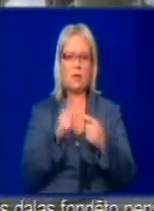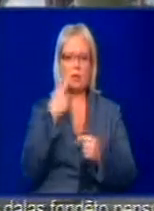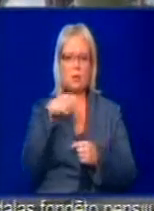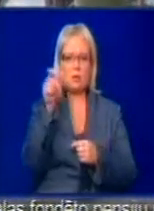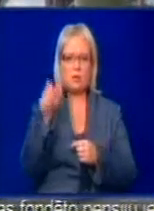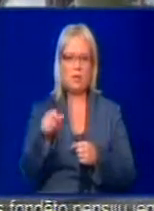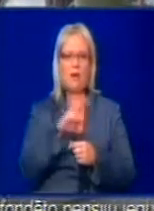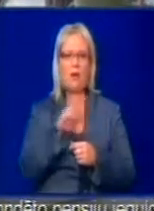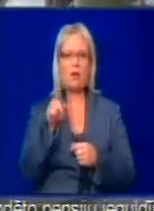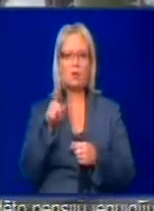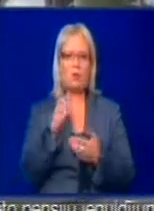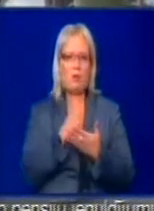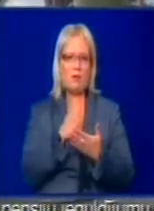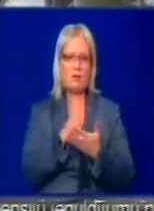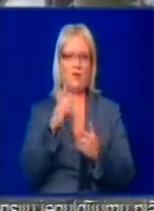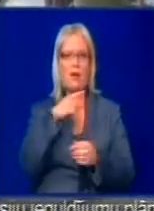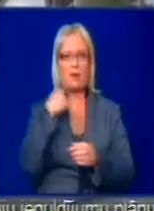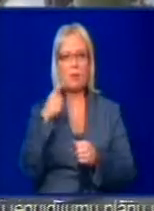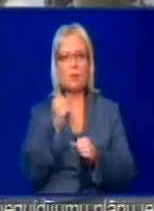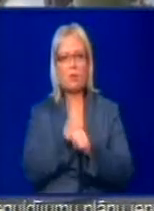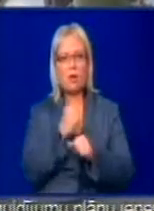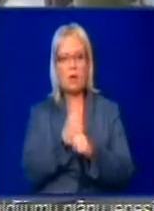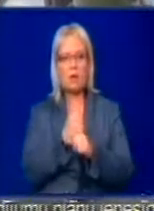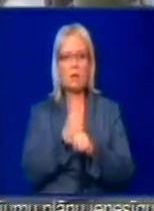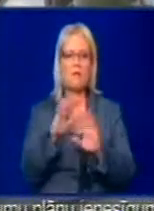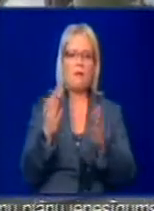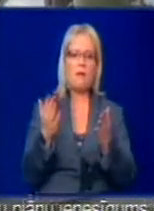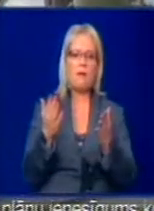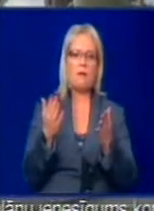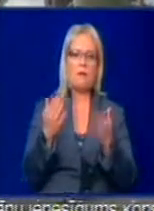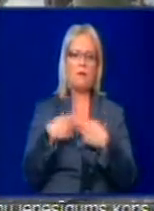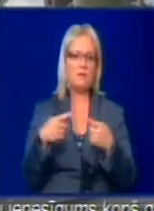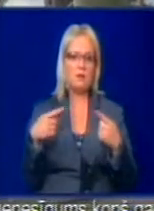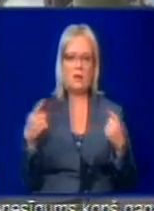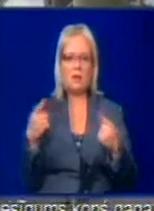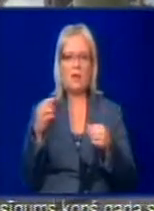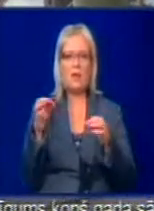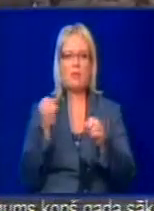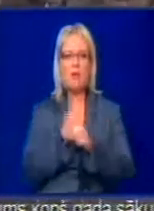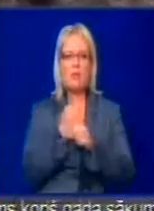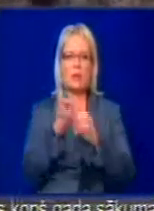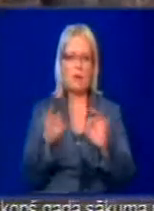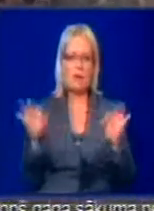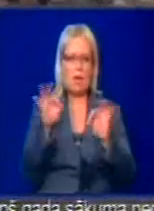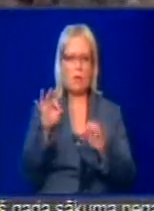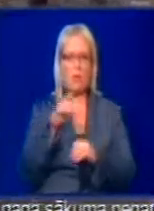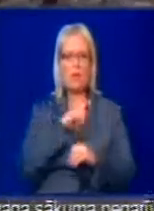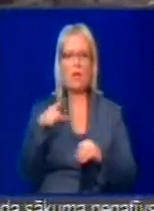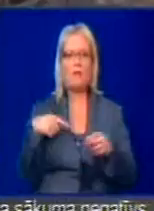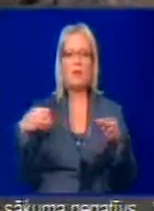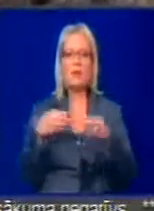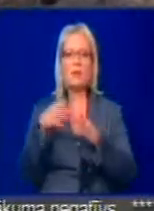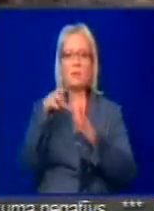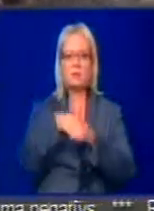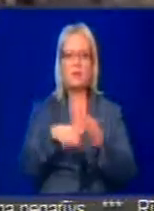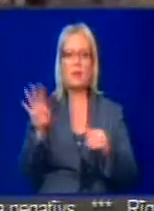cilvēka, kāds tu esi. Vai tu gribi to darīt ar visādi, vai nedara neko. Latvijas vienības